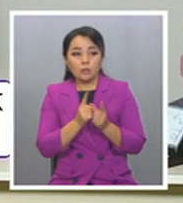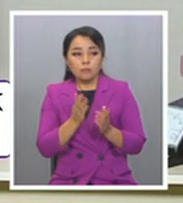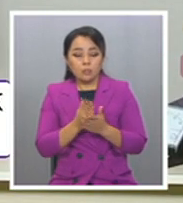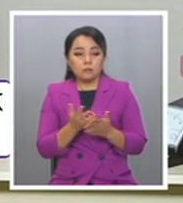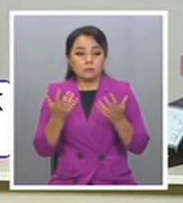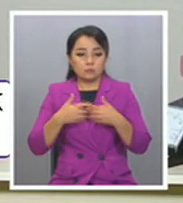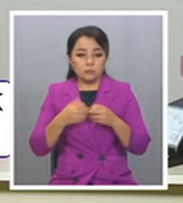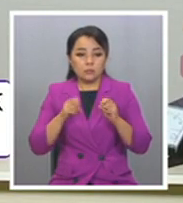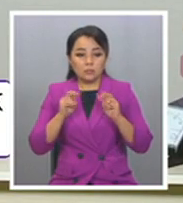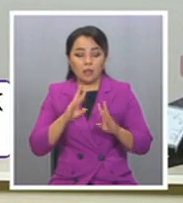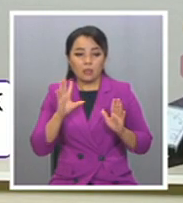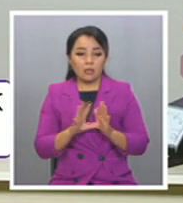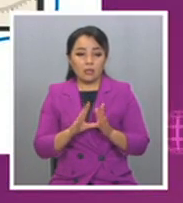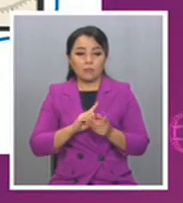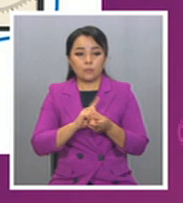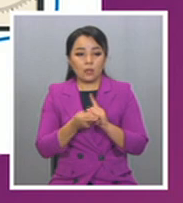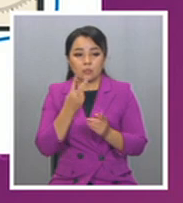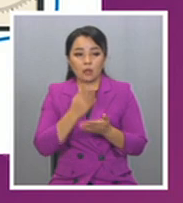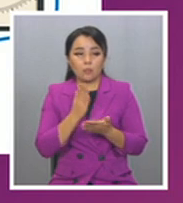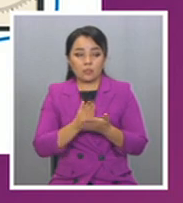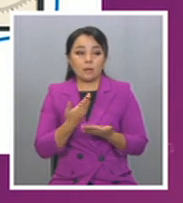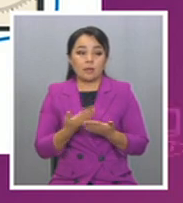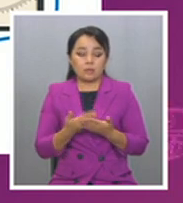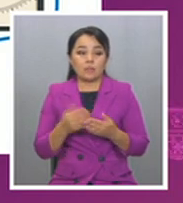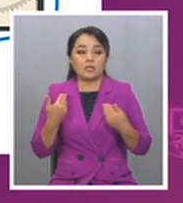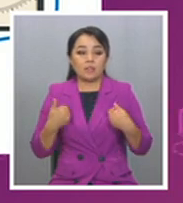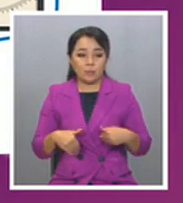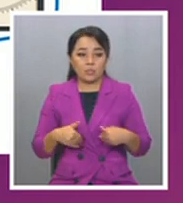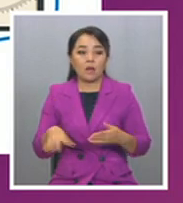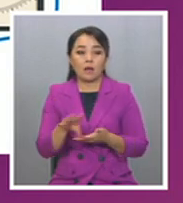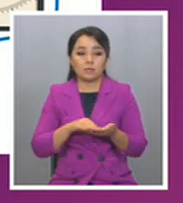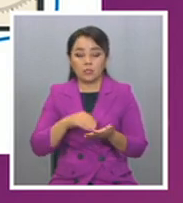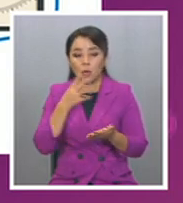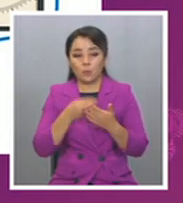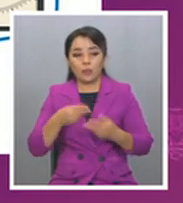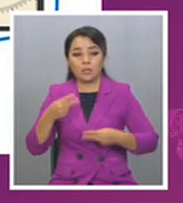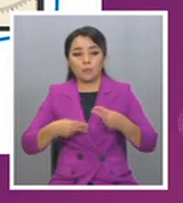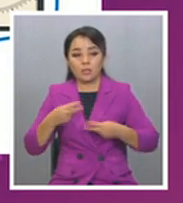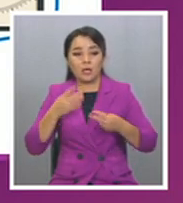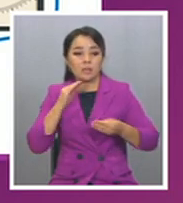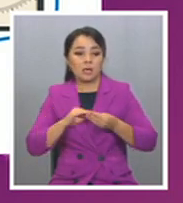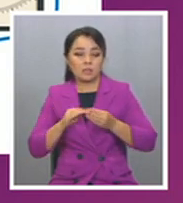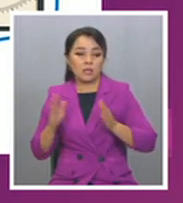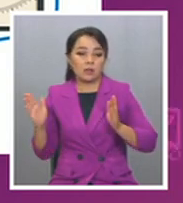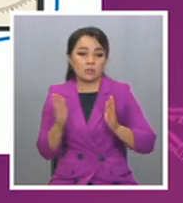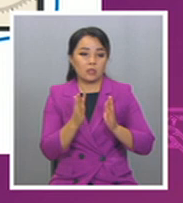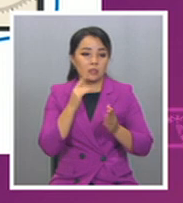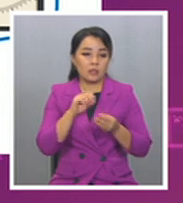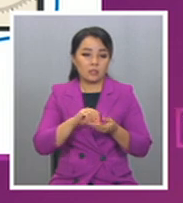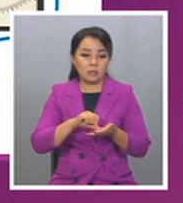энергияда керісінше жағдай болады. Яғни денеміз қайтадан өзінің тепе-теңдік жағдайына қарай ауытқиды.